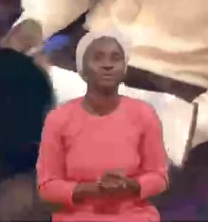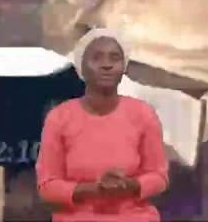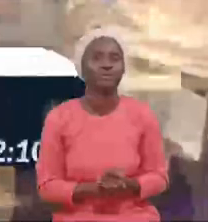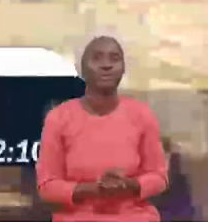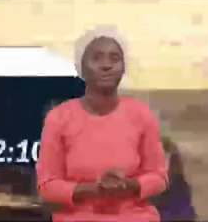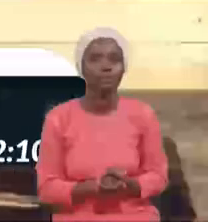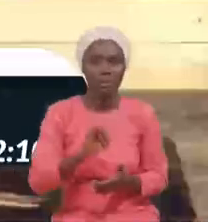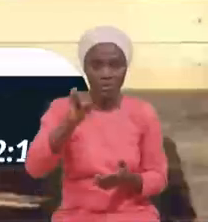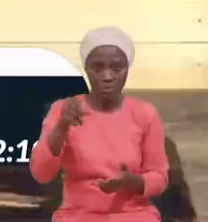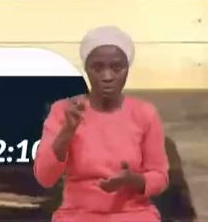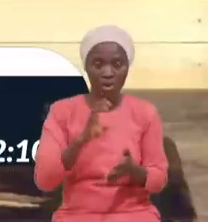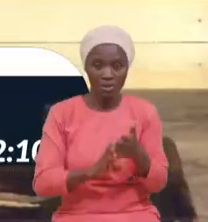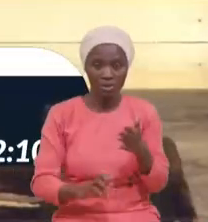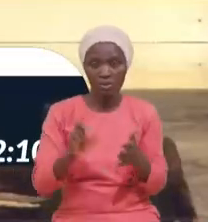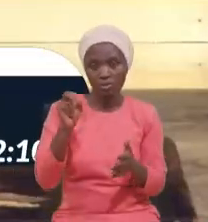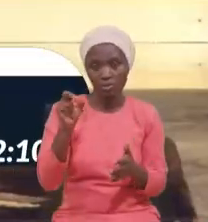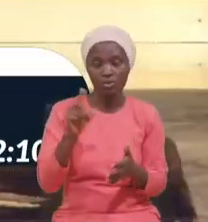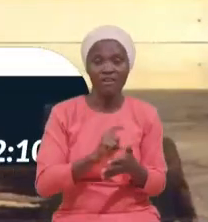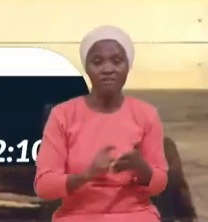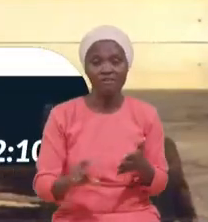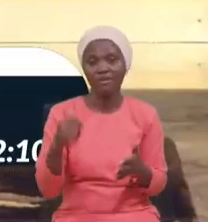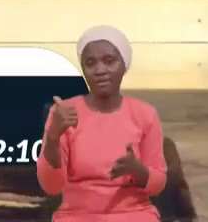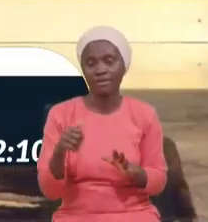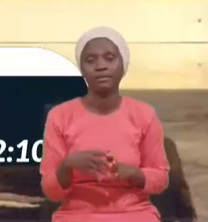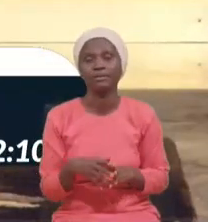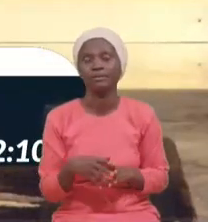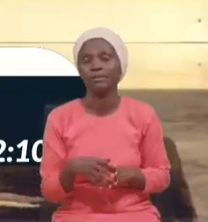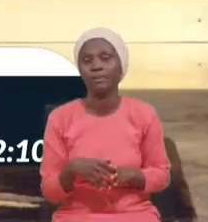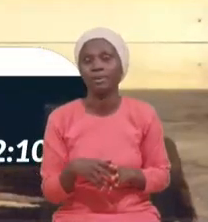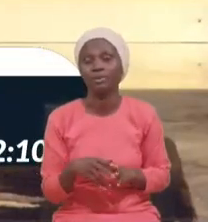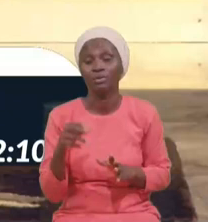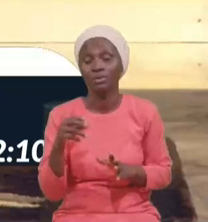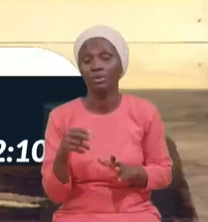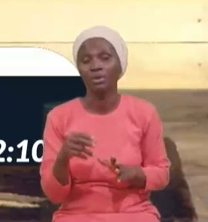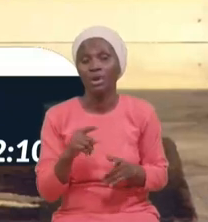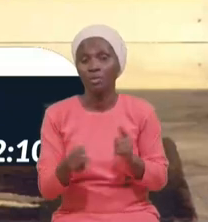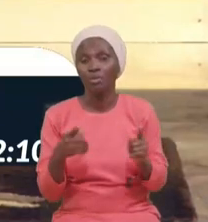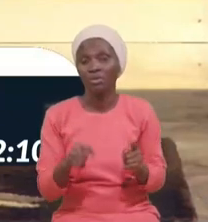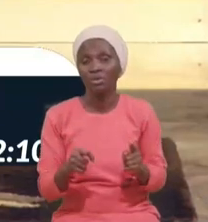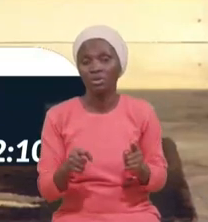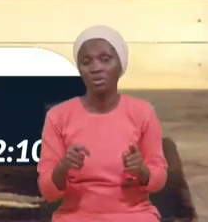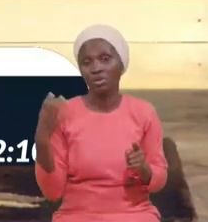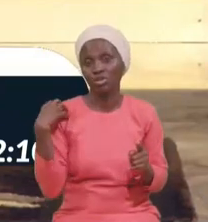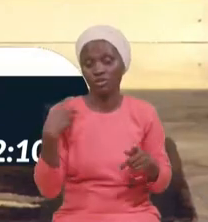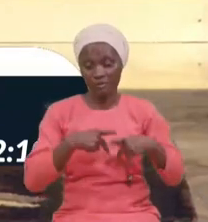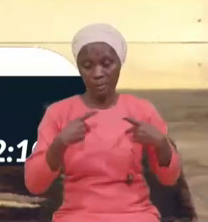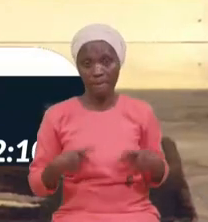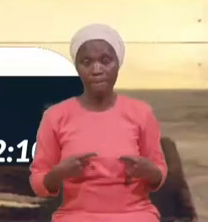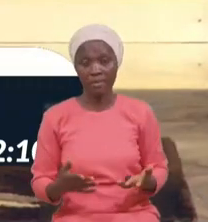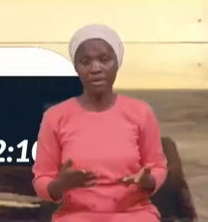verset 10. Jean chapitre 12, verset 10. Les principaux